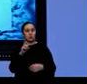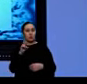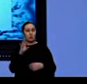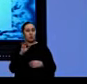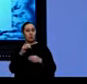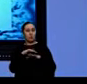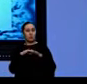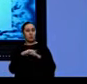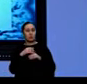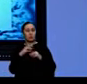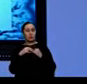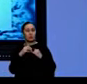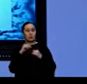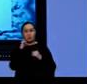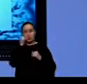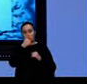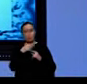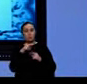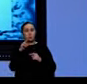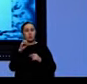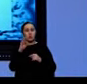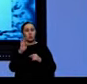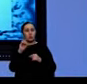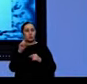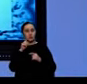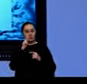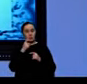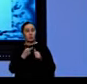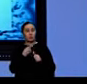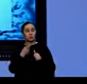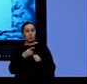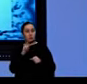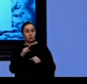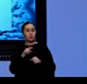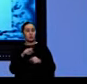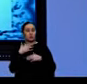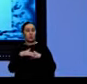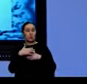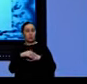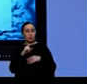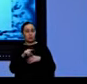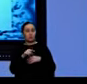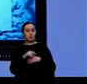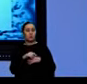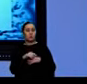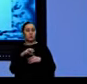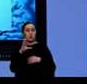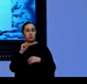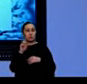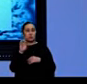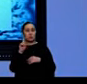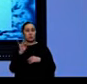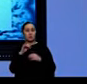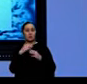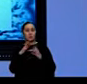Dehqon bozorlaridan yil bo'yi piyoz, kartoshka, karam, sabzi